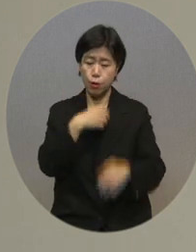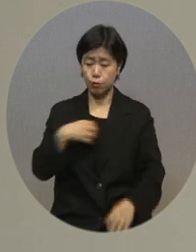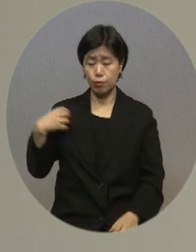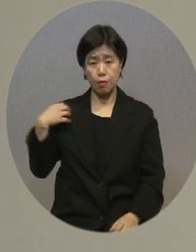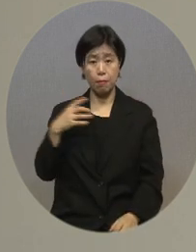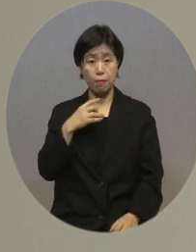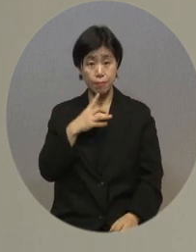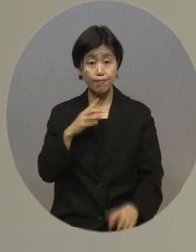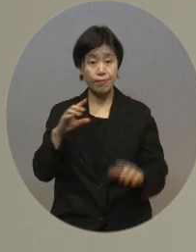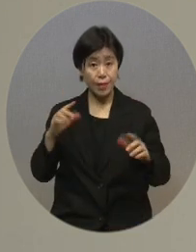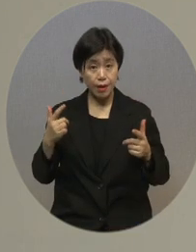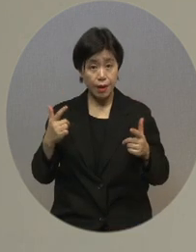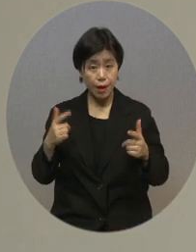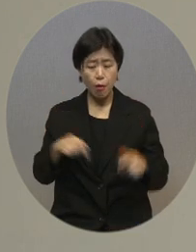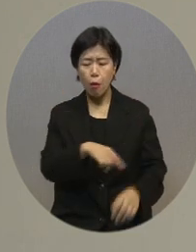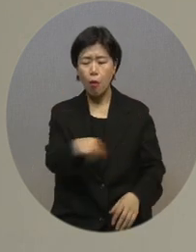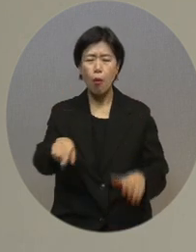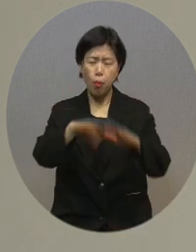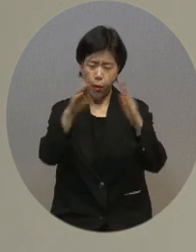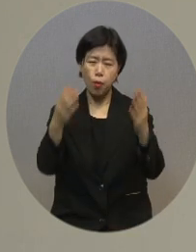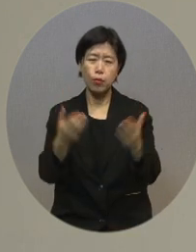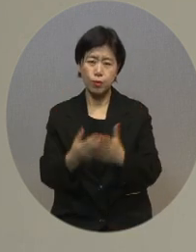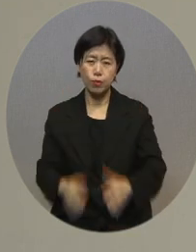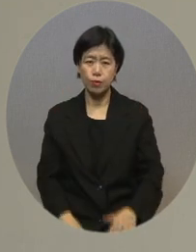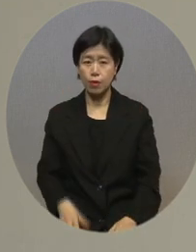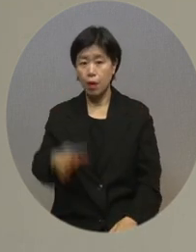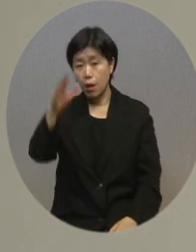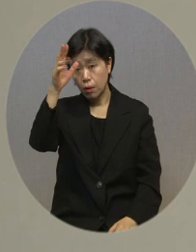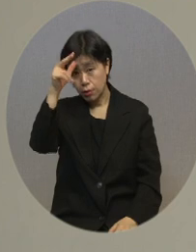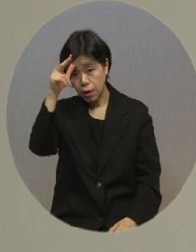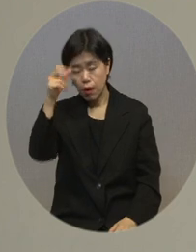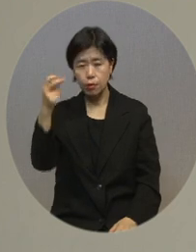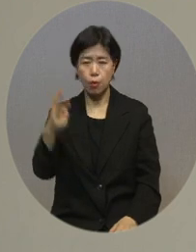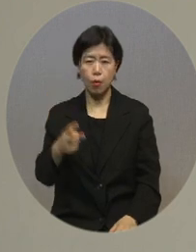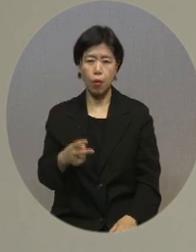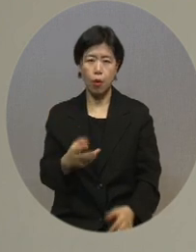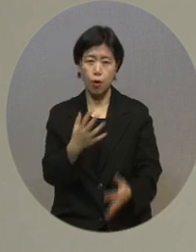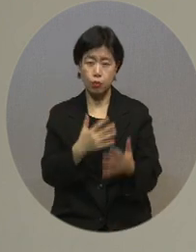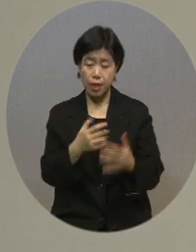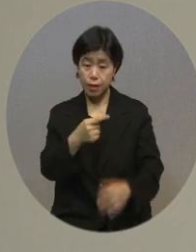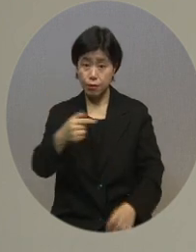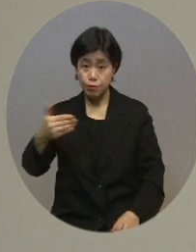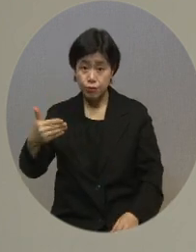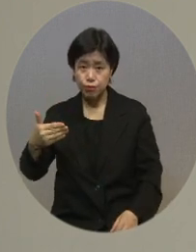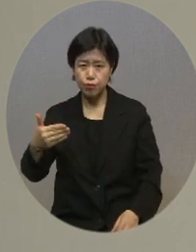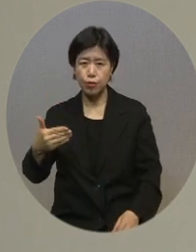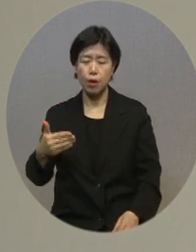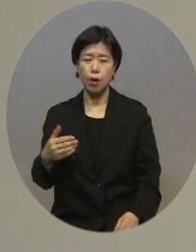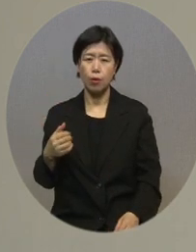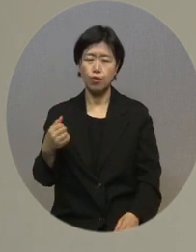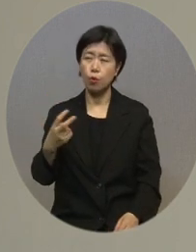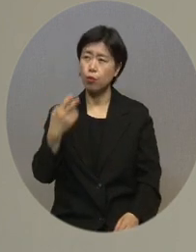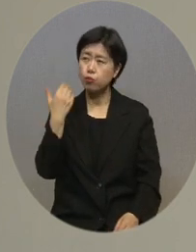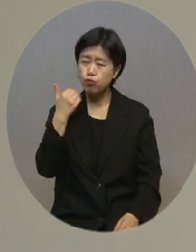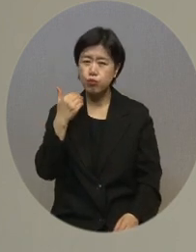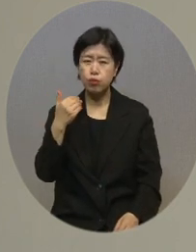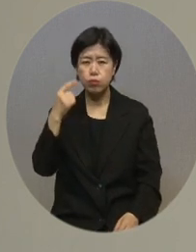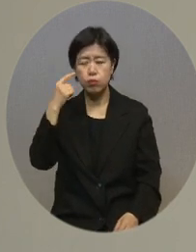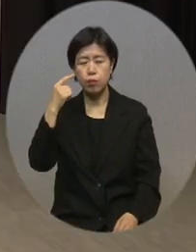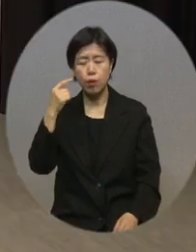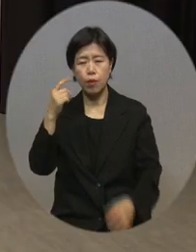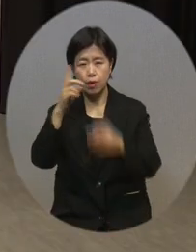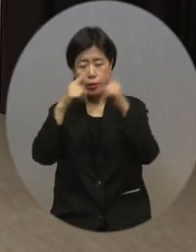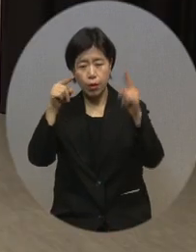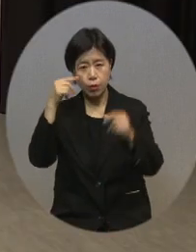하는 게 아니라 때로는 거기에 뭐 경찰이나 소방이나 이런 분들도 함께 참여할 수도 있고요. 대학 교수들도 참여할 수 있고